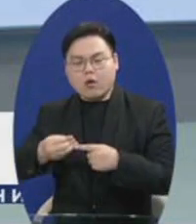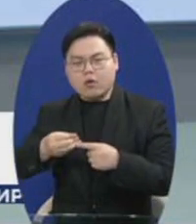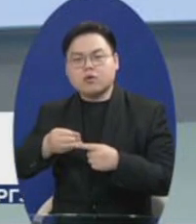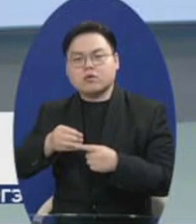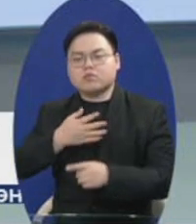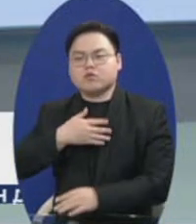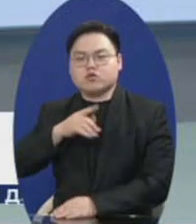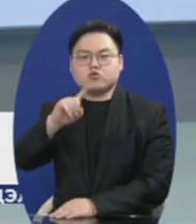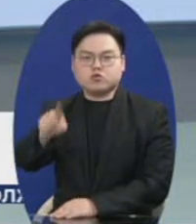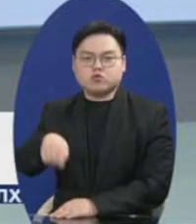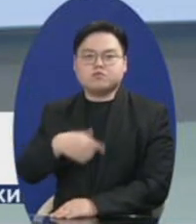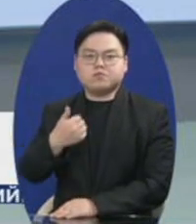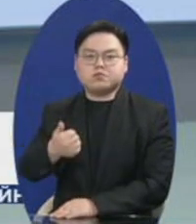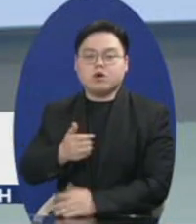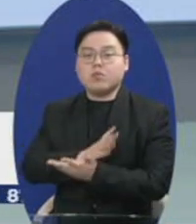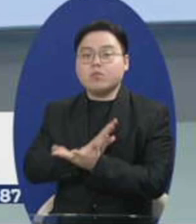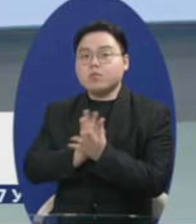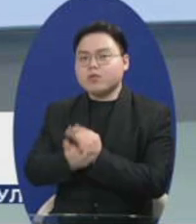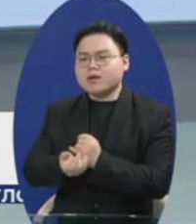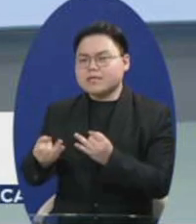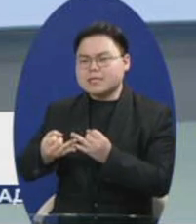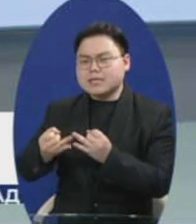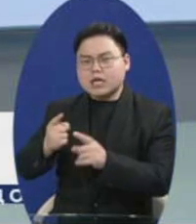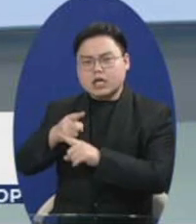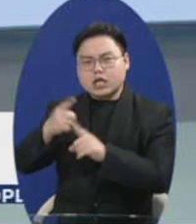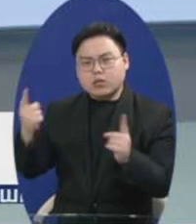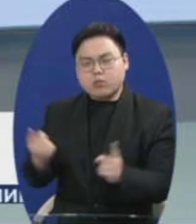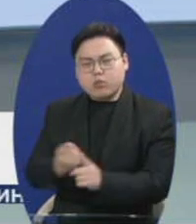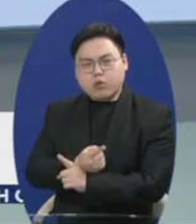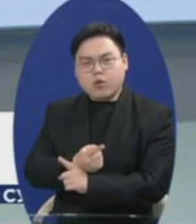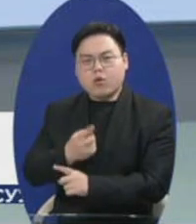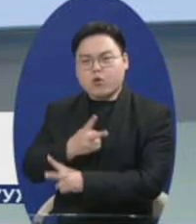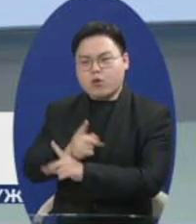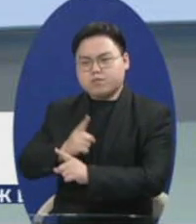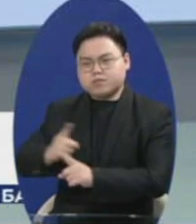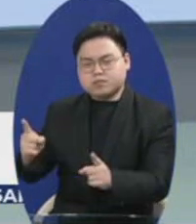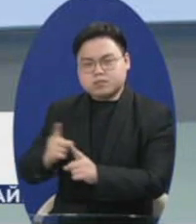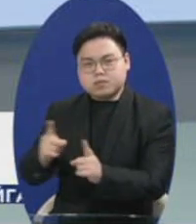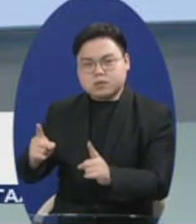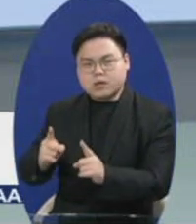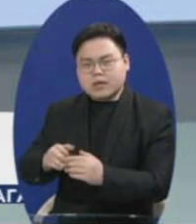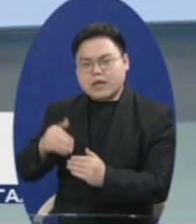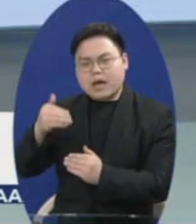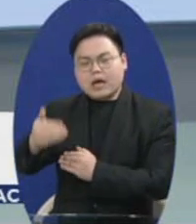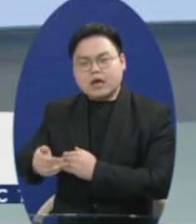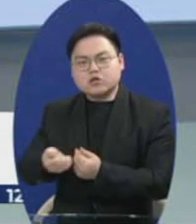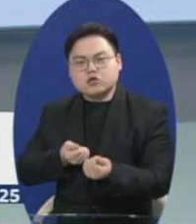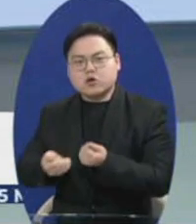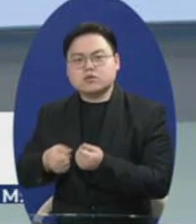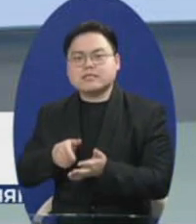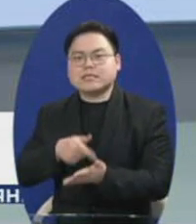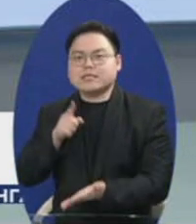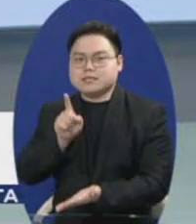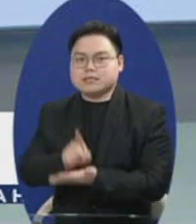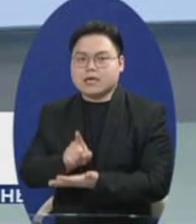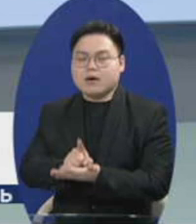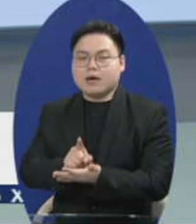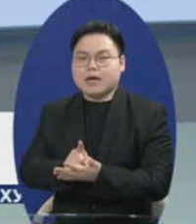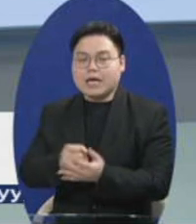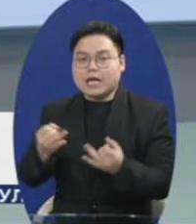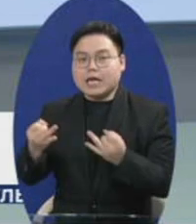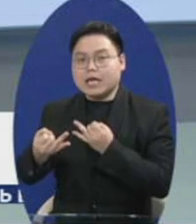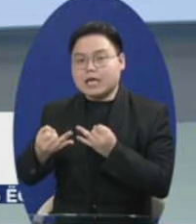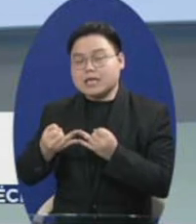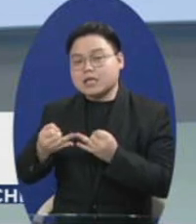байна. За гэхдээ цахим орчинд үйлдэгдэг гэмт хэрэгтэй тэмцэг чиглэлээр цаашдаа тодорхой зохицуултуудыг хийх ёстой гэж цахим хөгжил харилцаа